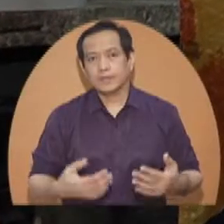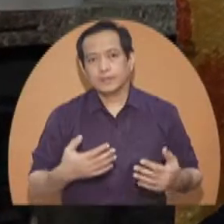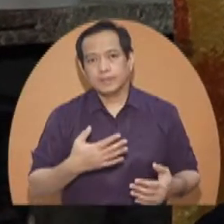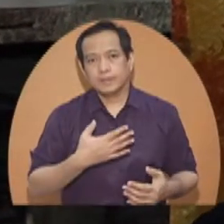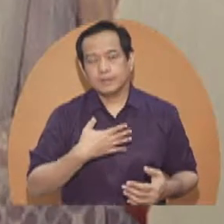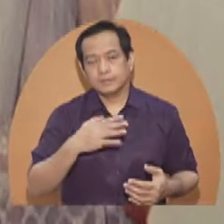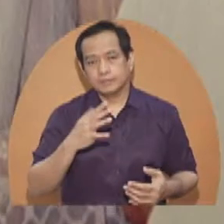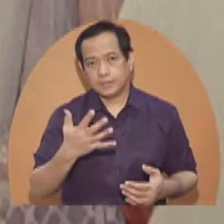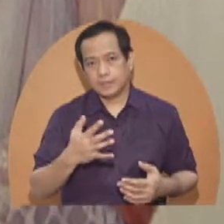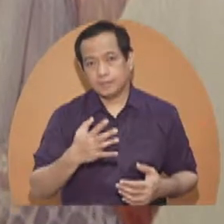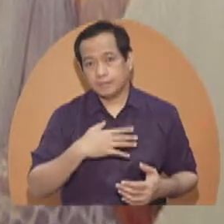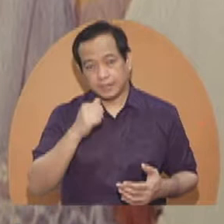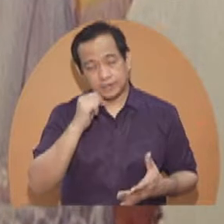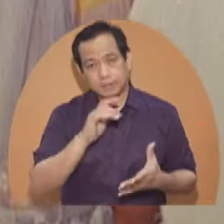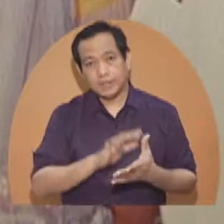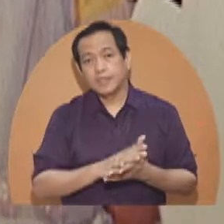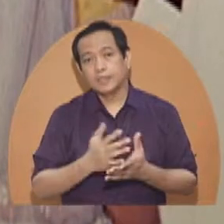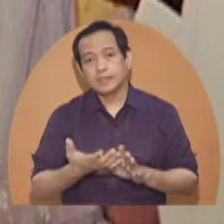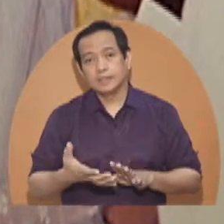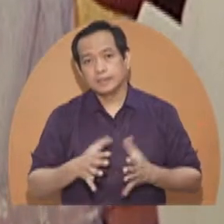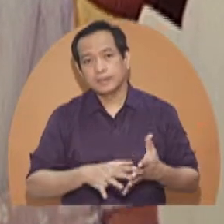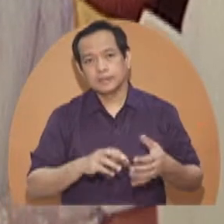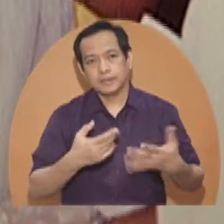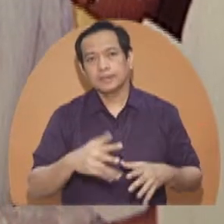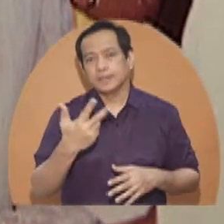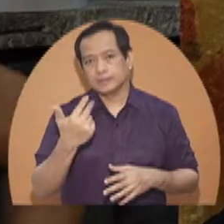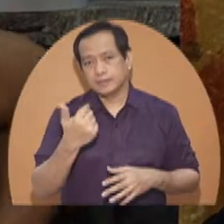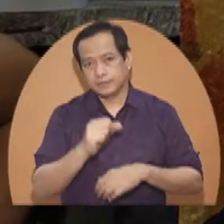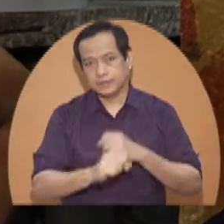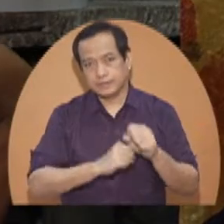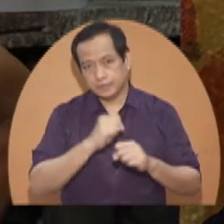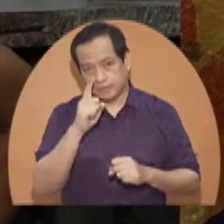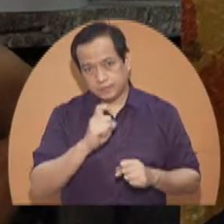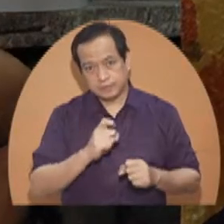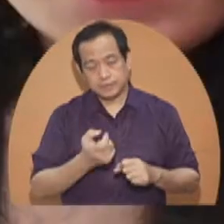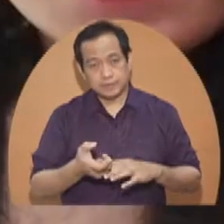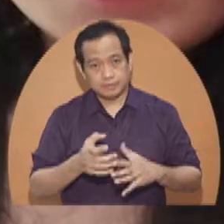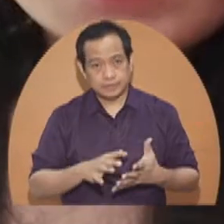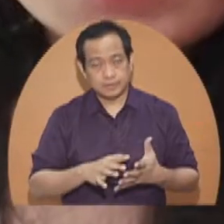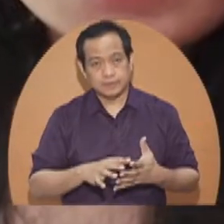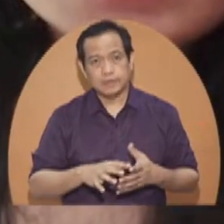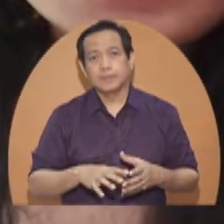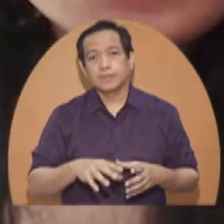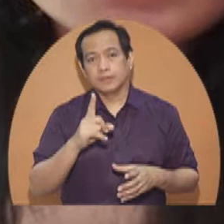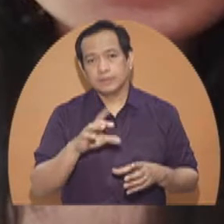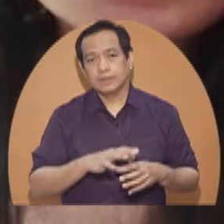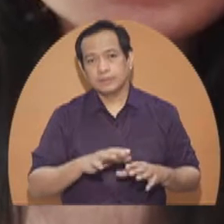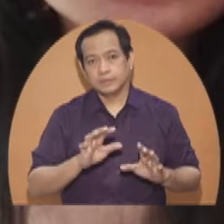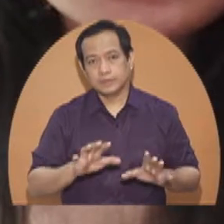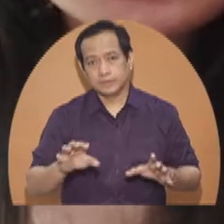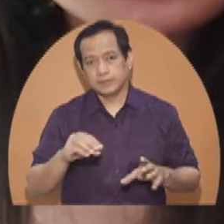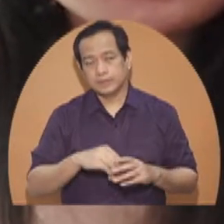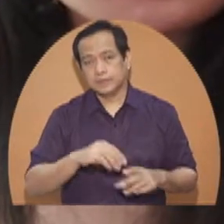Yung anak ko po, 5. Tapos yung asawa ko, patay na po. Mga 13 years na po napatay. Nasa Cagayan ng isa